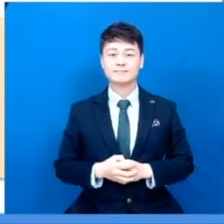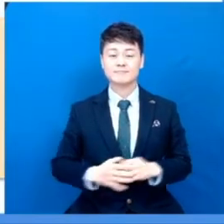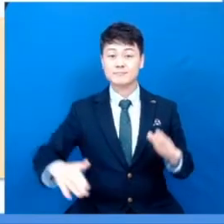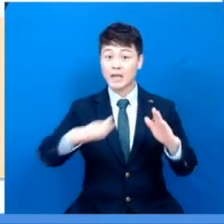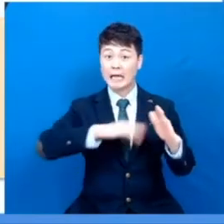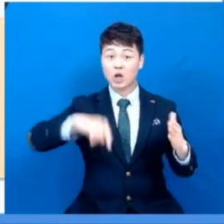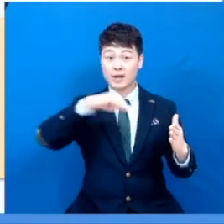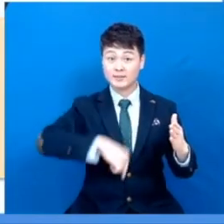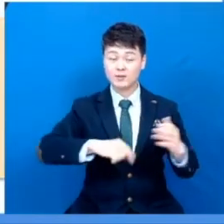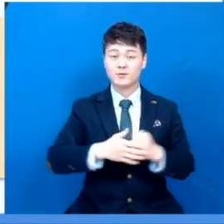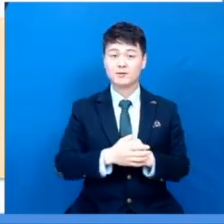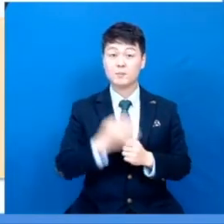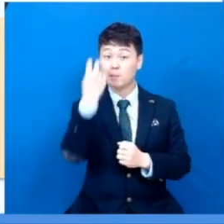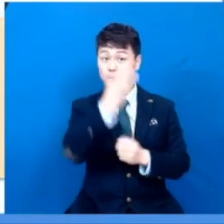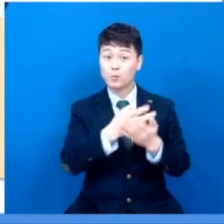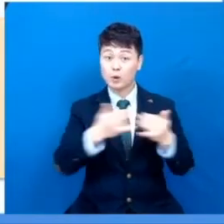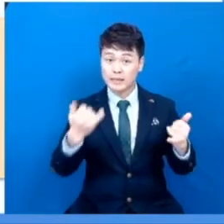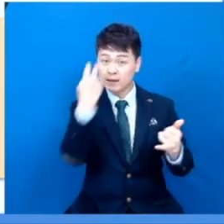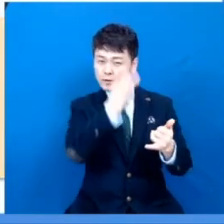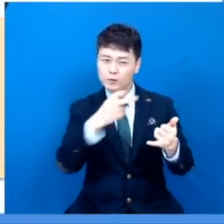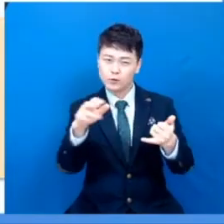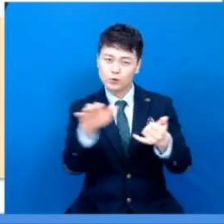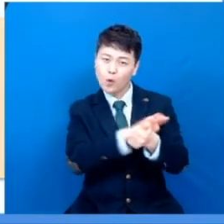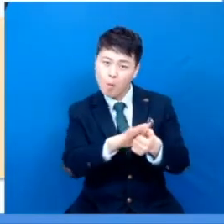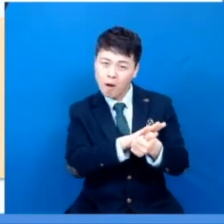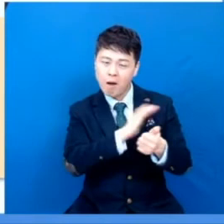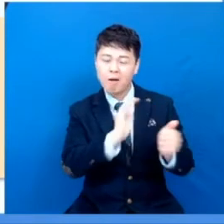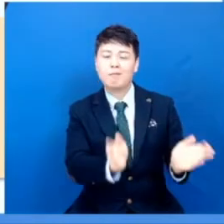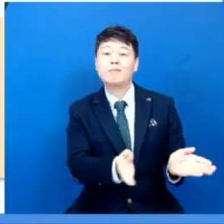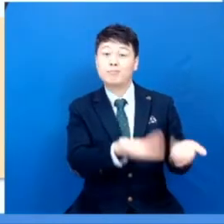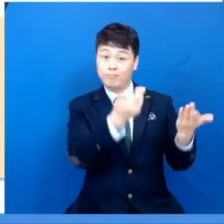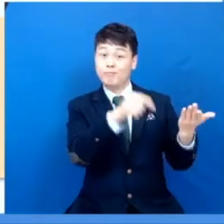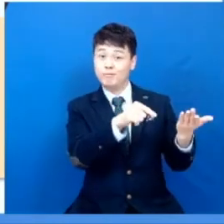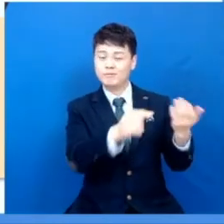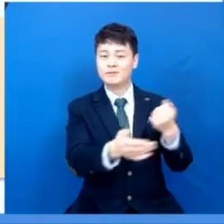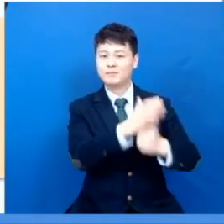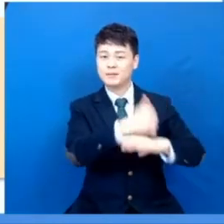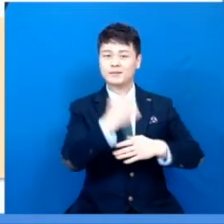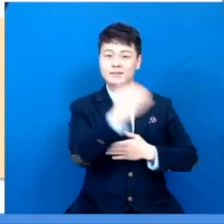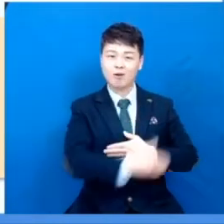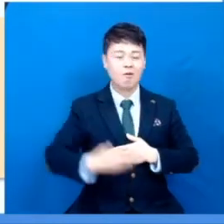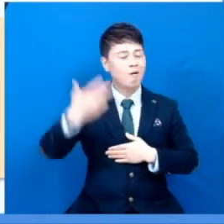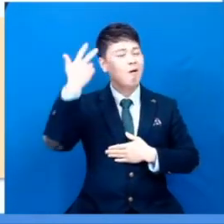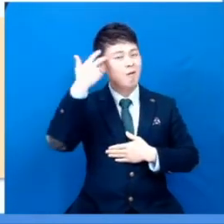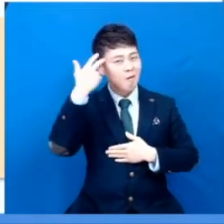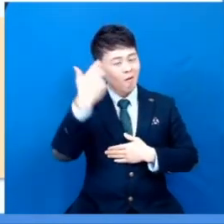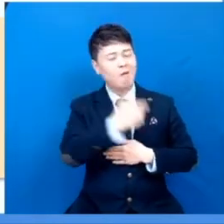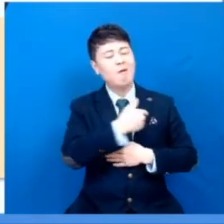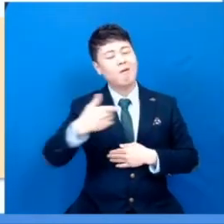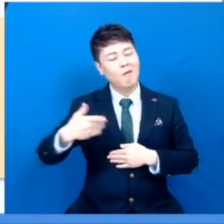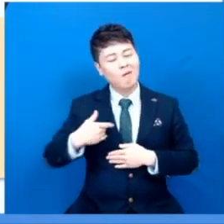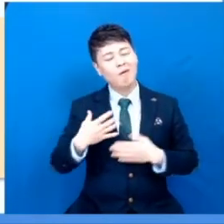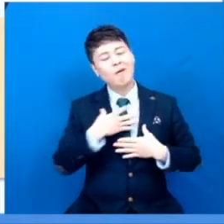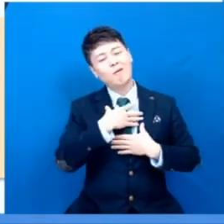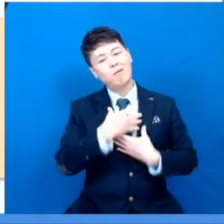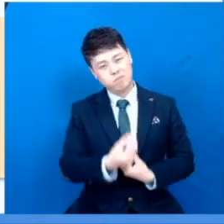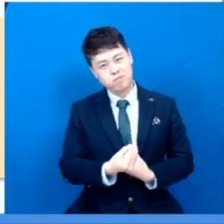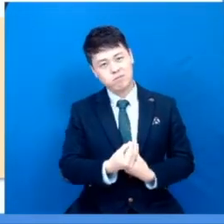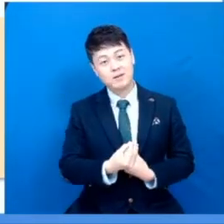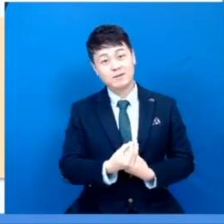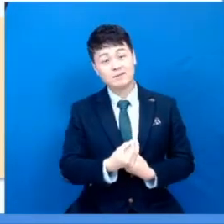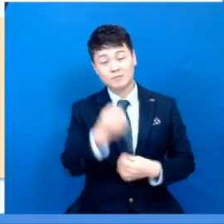가정에서는 보호자의 돌본 부담 경감으로 신체적 정신적으로 여유가 생겼고